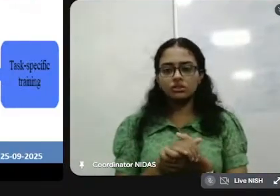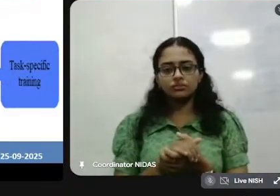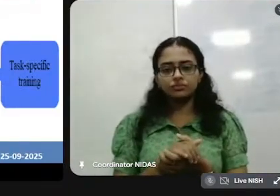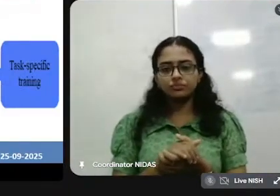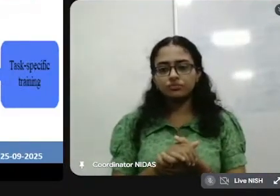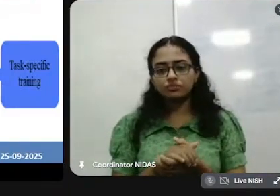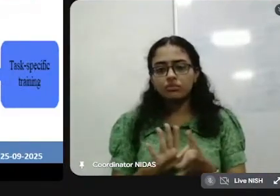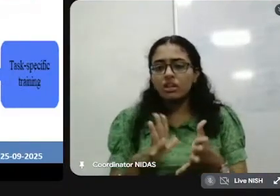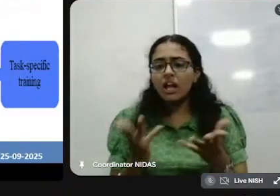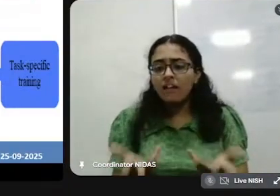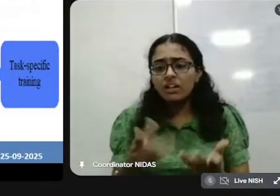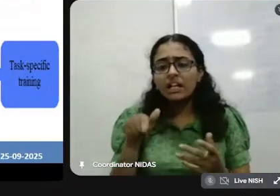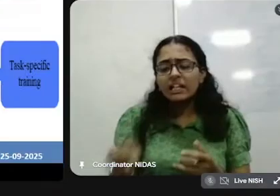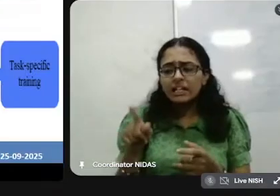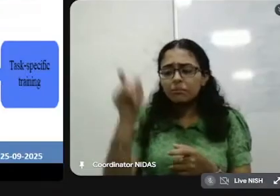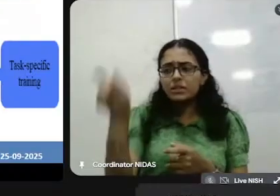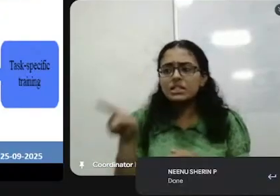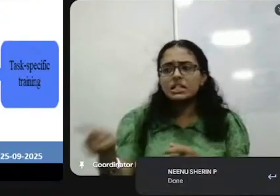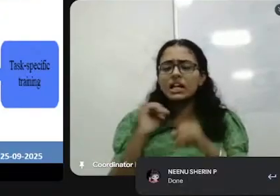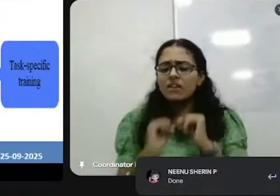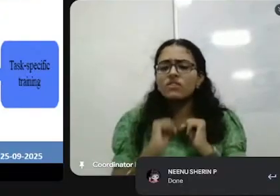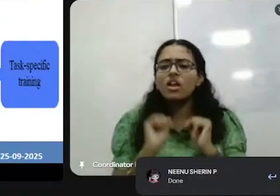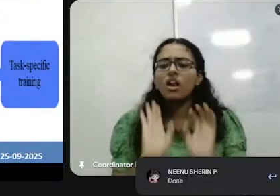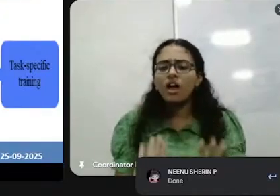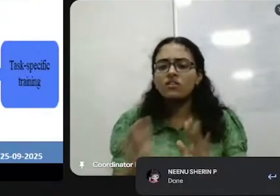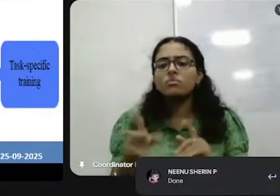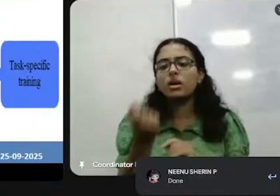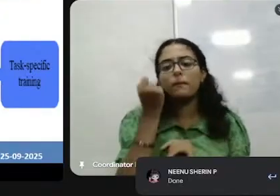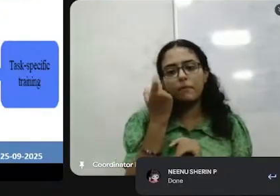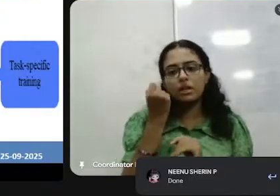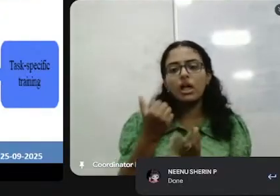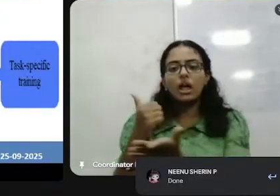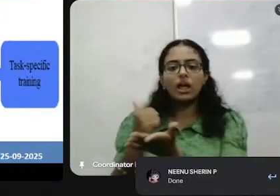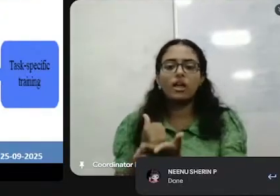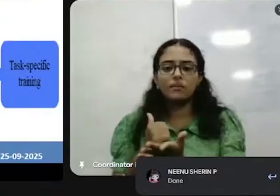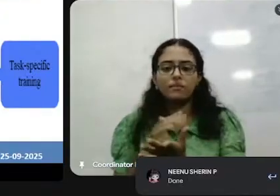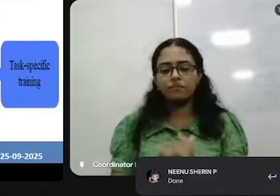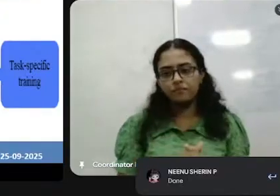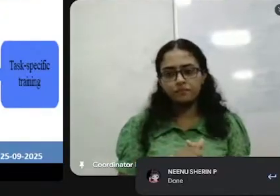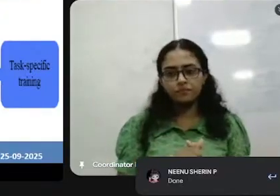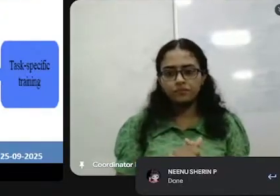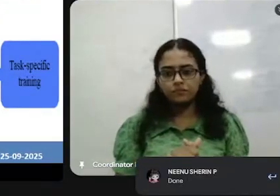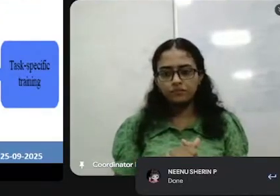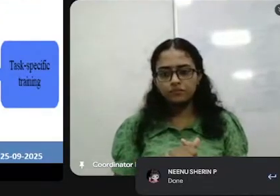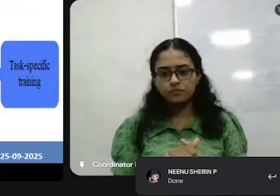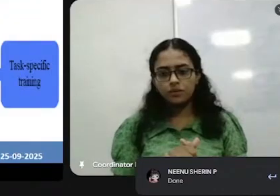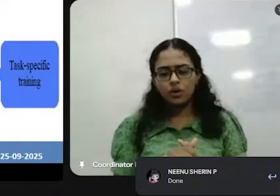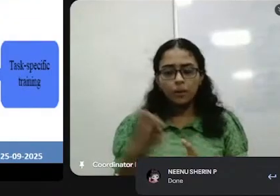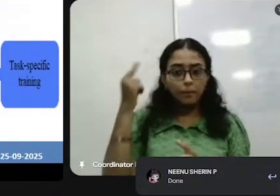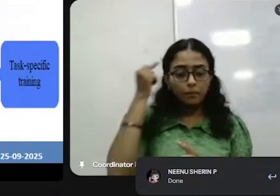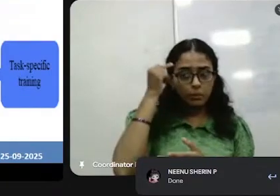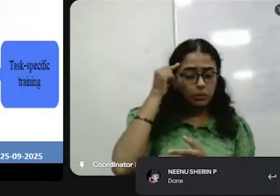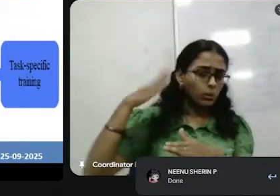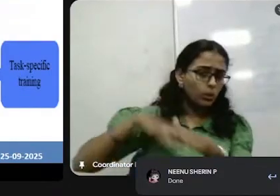ചെയ്യുമ്പോൾ എവിടെയാണോ അദ്ദേഹത്തിന് ബുദ്ധിമുട്ട് വരുന്നത് ആ ബുദ്ധിമുട്ടിനനുസരിച്ചാണ് തെറപ്പി ആക്ടിവിറ്റീസ് പ്ലാൻ ചെയ്യുക. അപ്പൊ ബുദ്ധിപരമായ